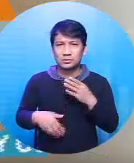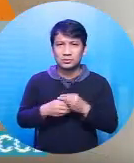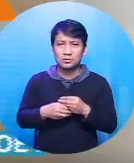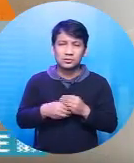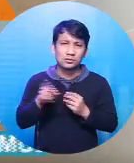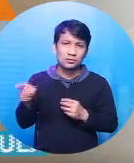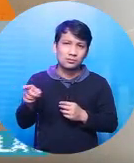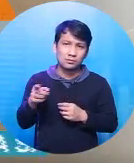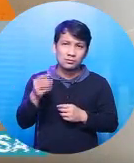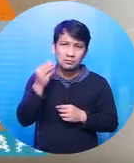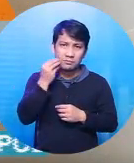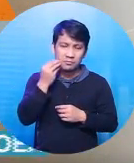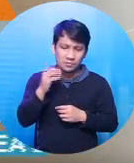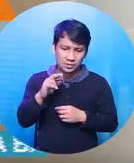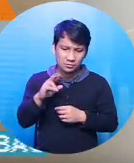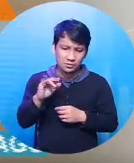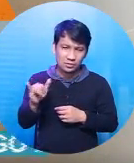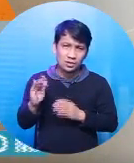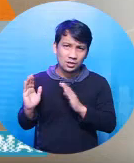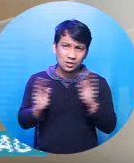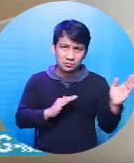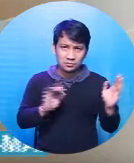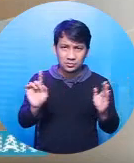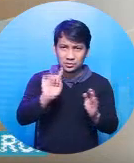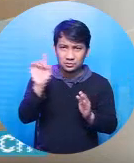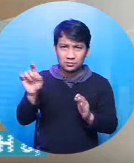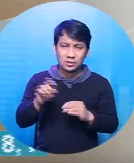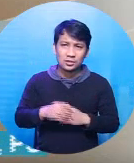po, sir. Okay, ano po yung plano nyo ngayon?